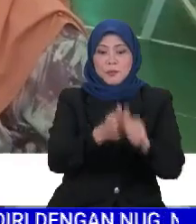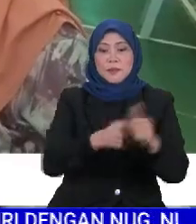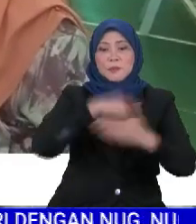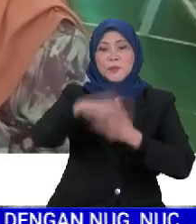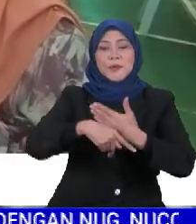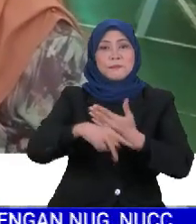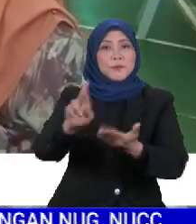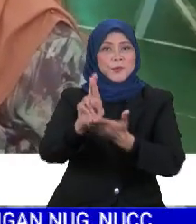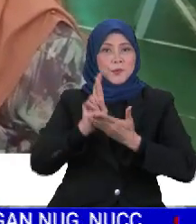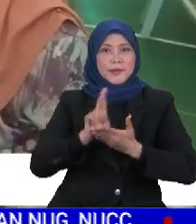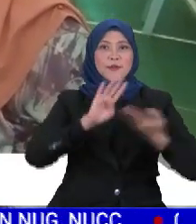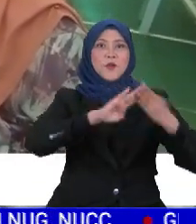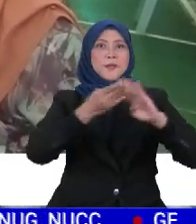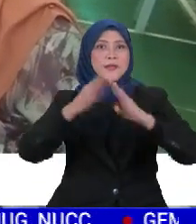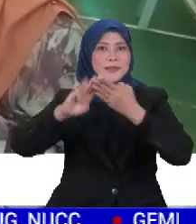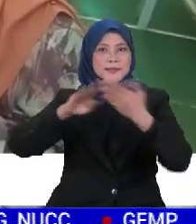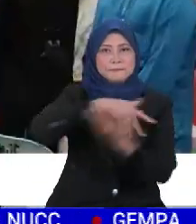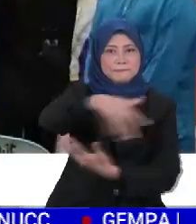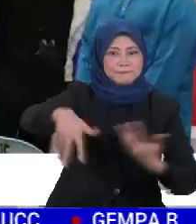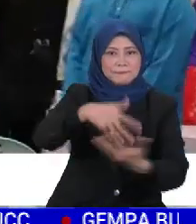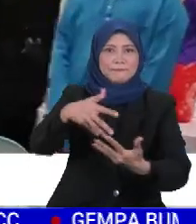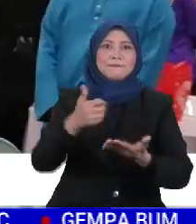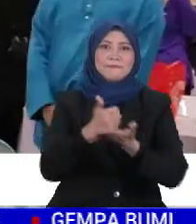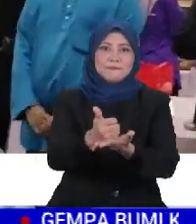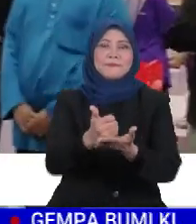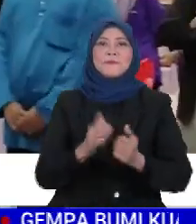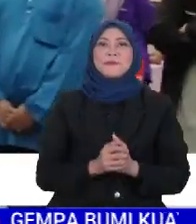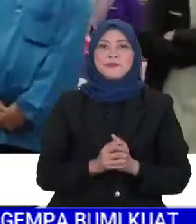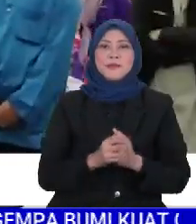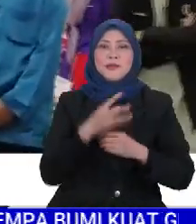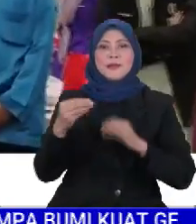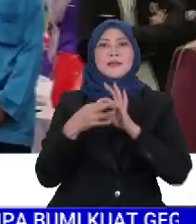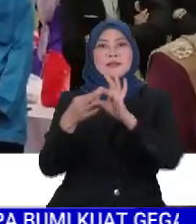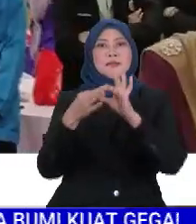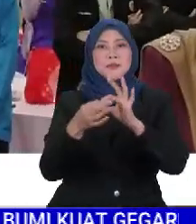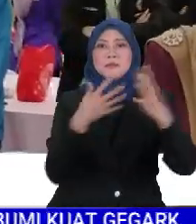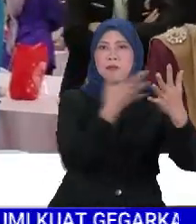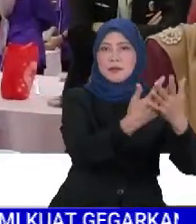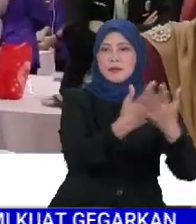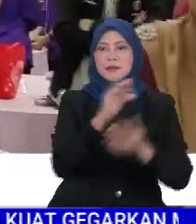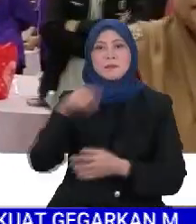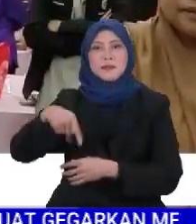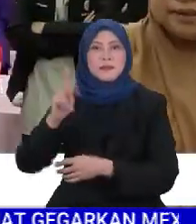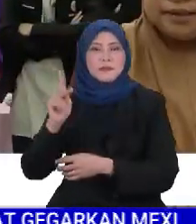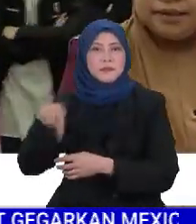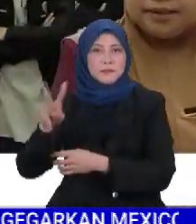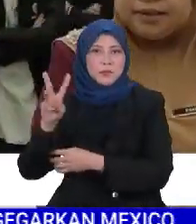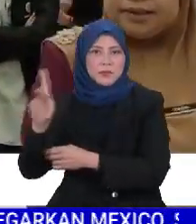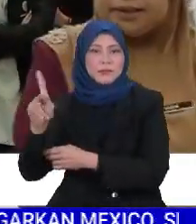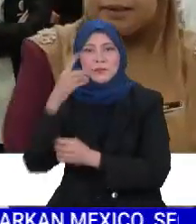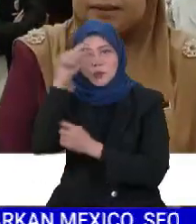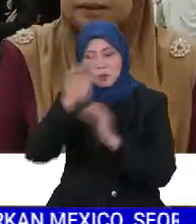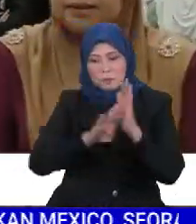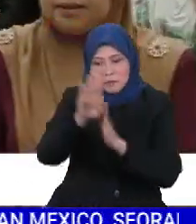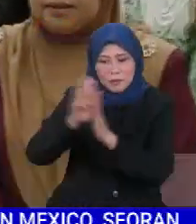program pemulihan komuniti. Tambahnya, kerjasama antara Jabatan Penjara dan KPWK melalui portfolio pembangunan